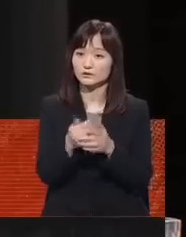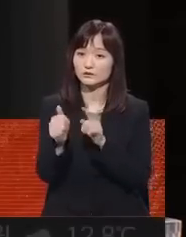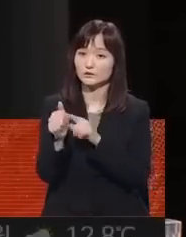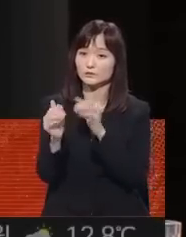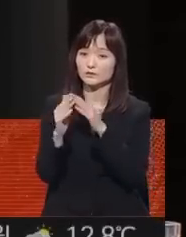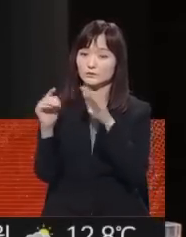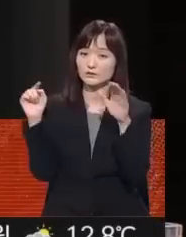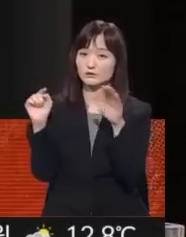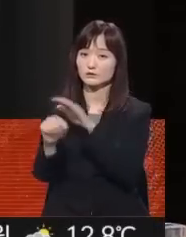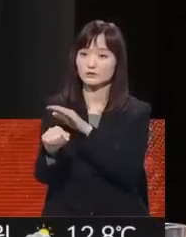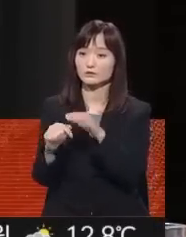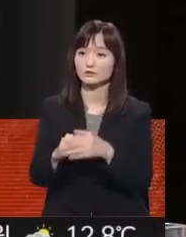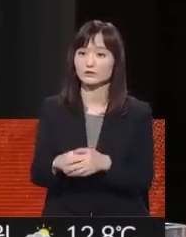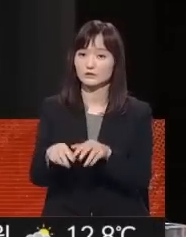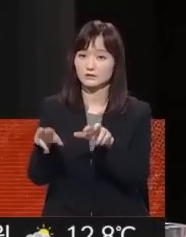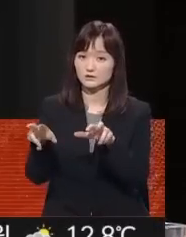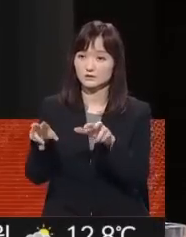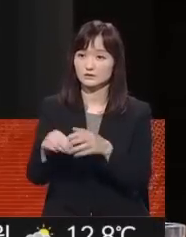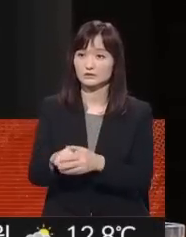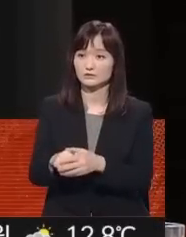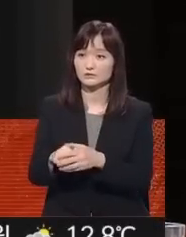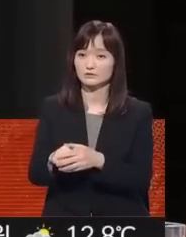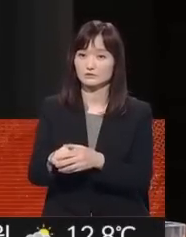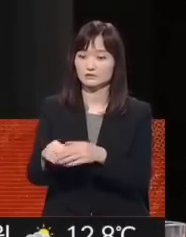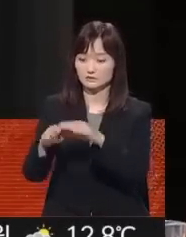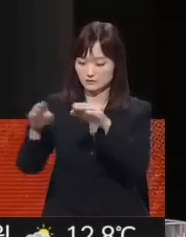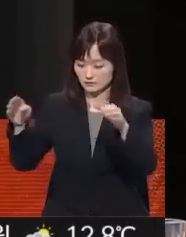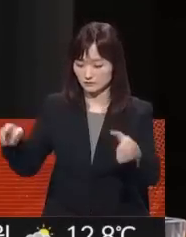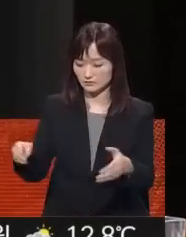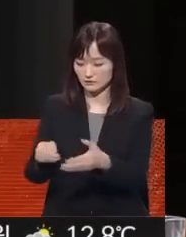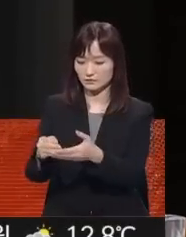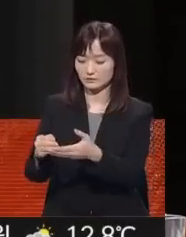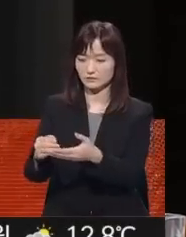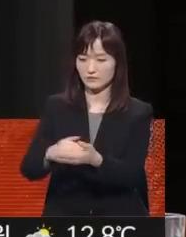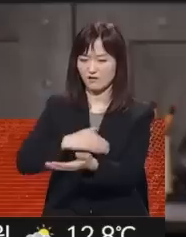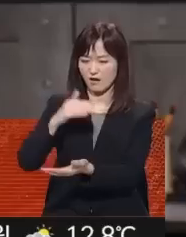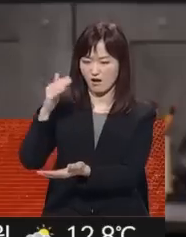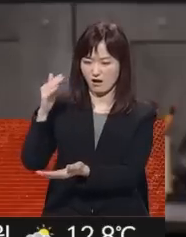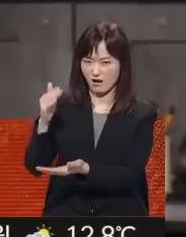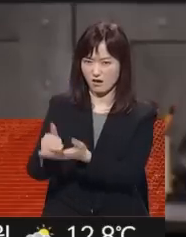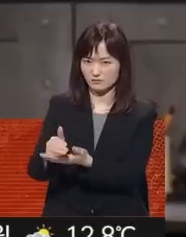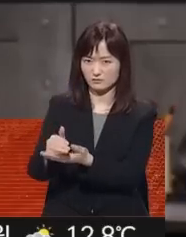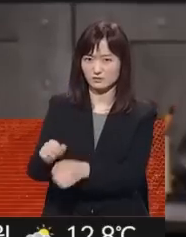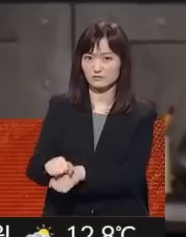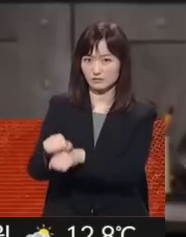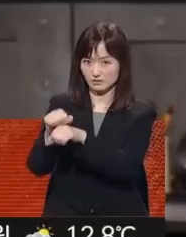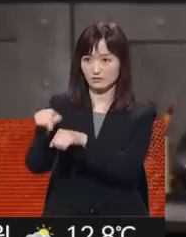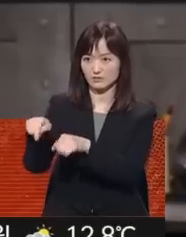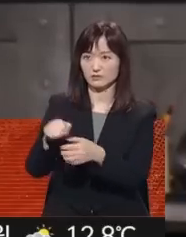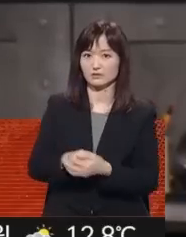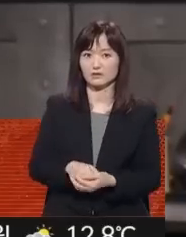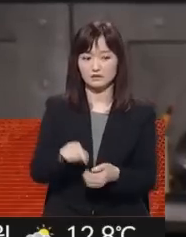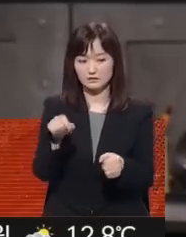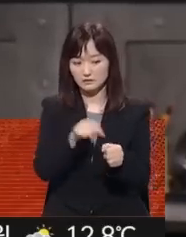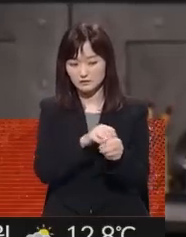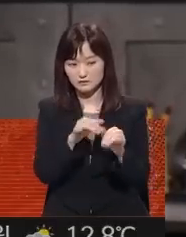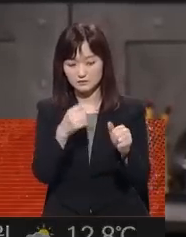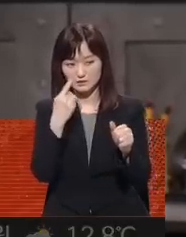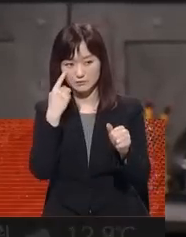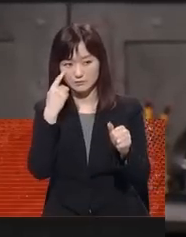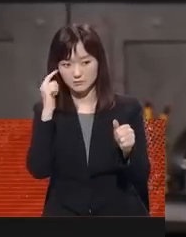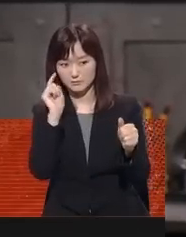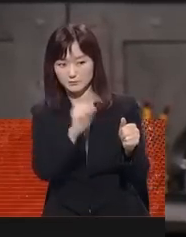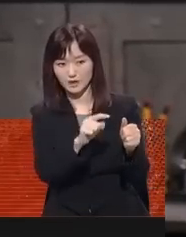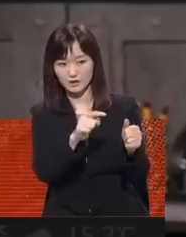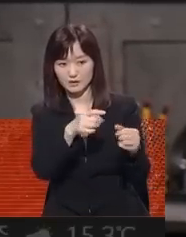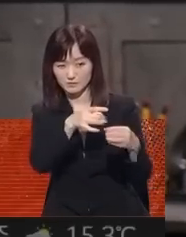집에 가봤 뭐 아직도 그득했다는 거잖아요 제가 아까 시청자 여러분께 아연실색했다는게 이게 특정 사람을 목적으로 하지 않았기